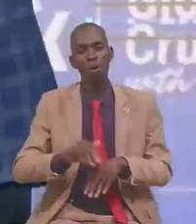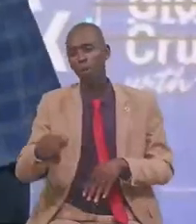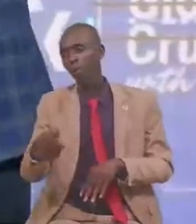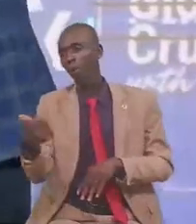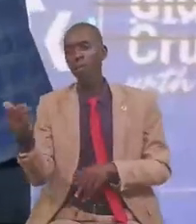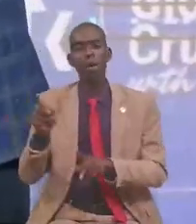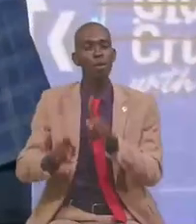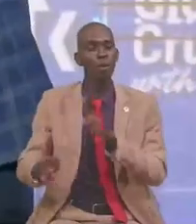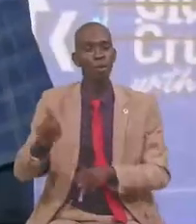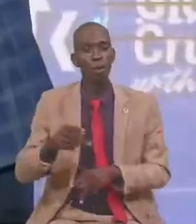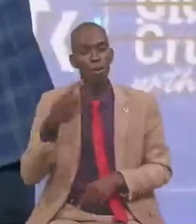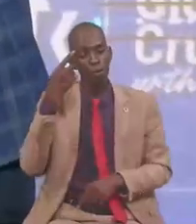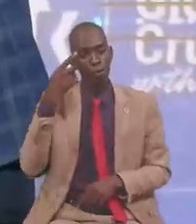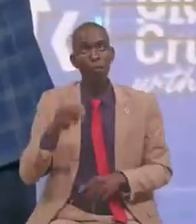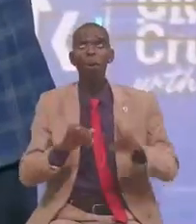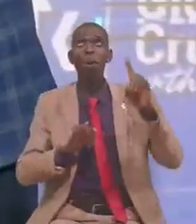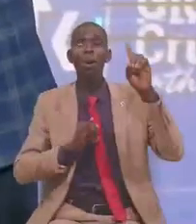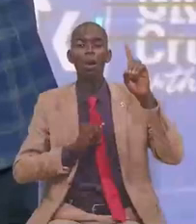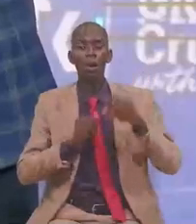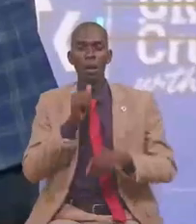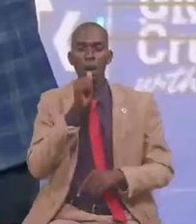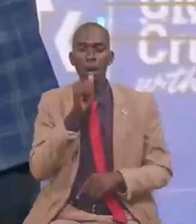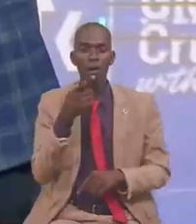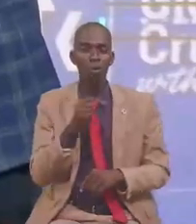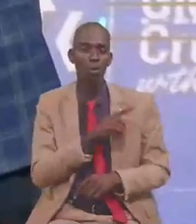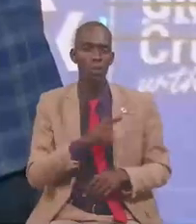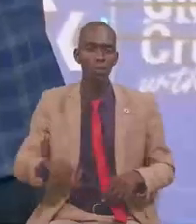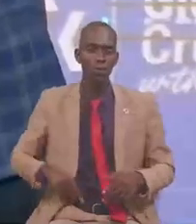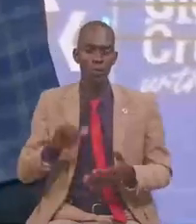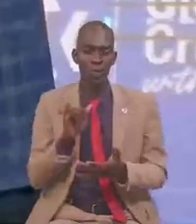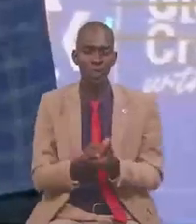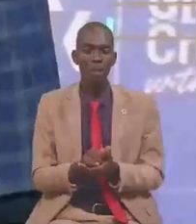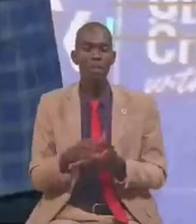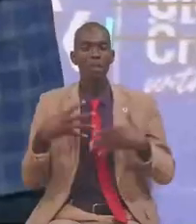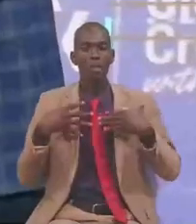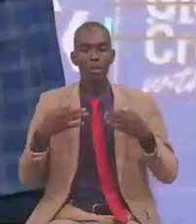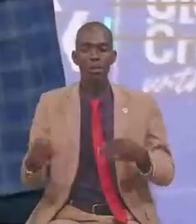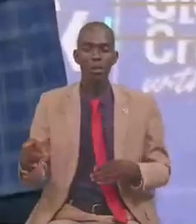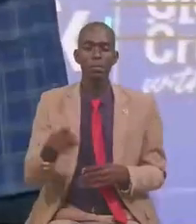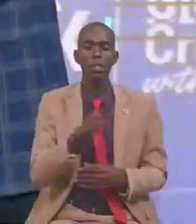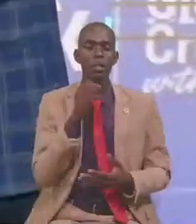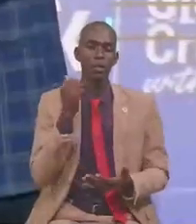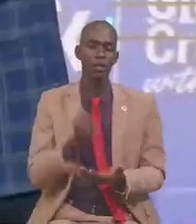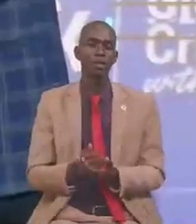car je suis l'Éternel qui te guérit. Y